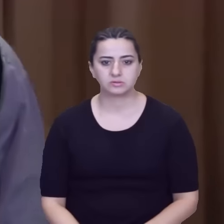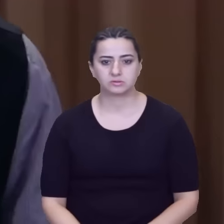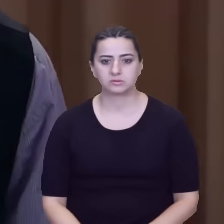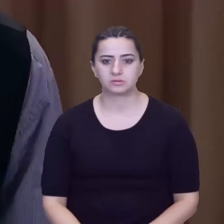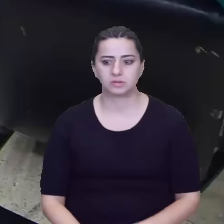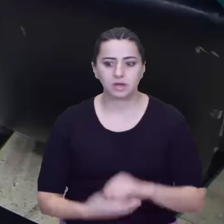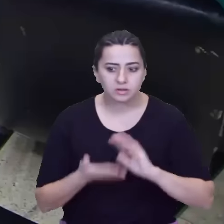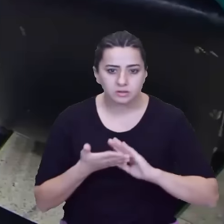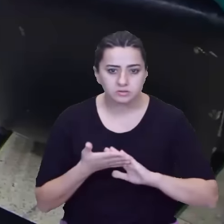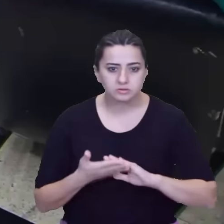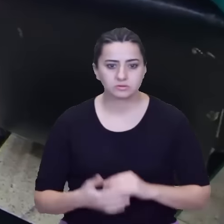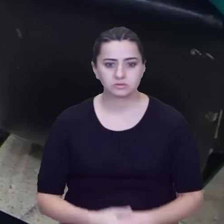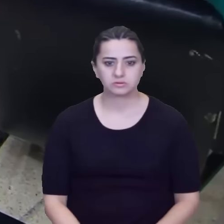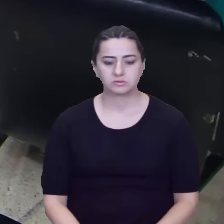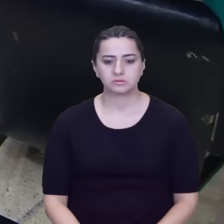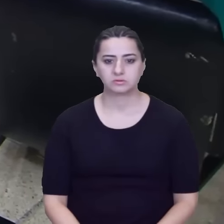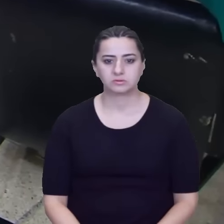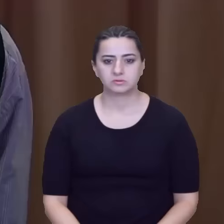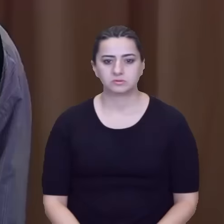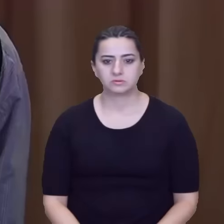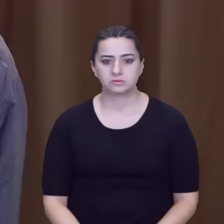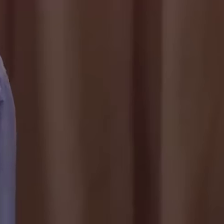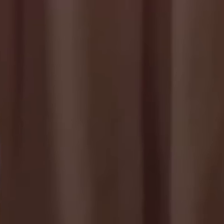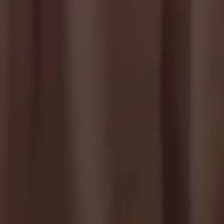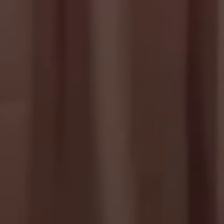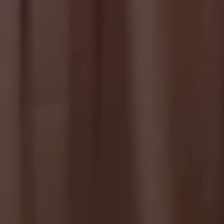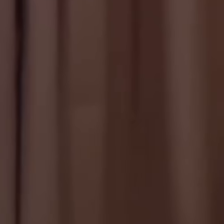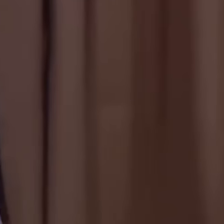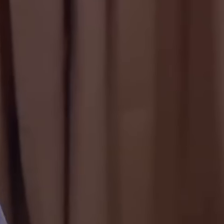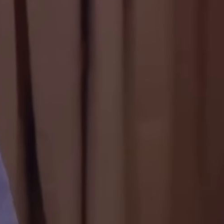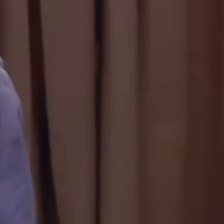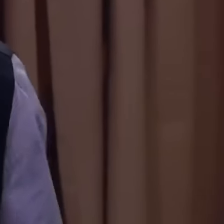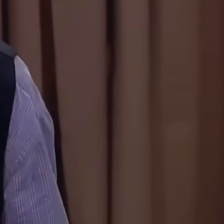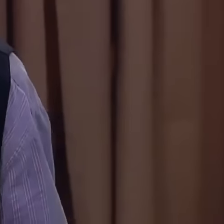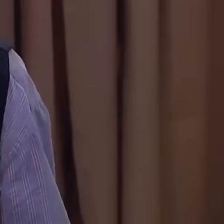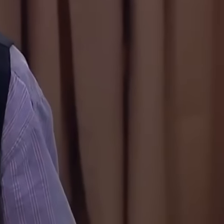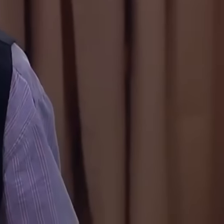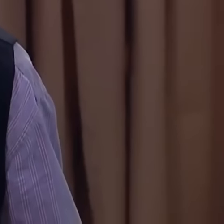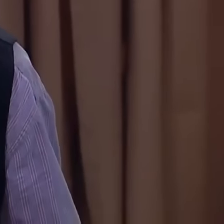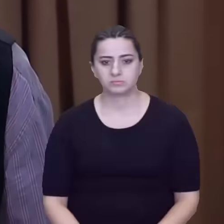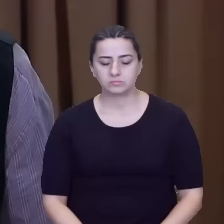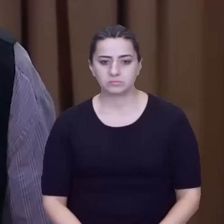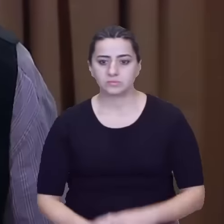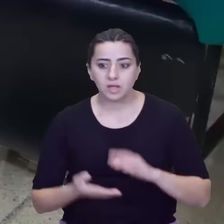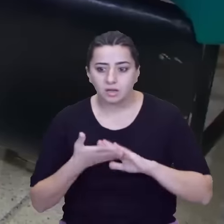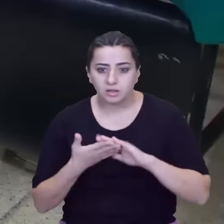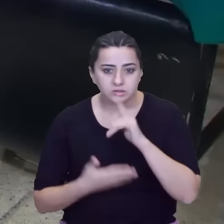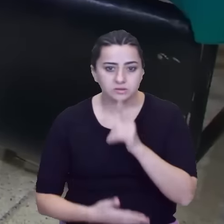Şşş. Bilader. Yanına gitmeye cesareti yok. Birkaç adım anca yaklaşabildi.